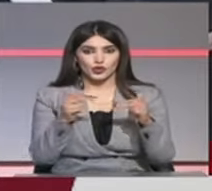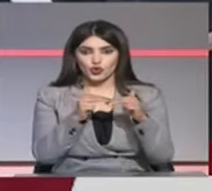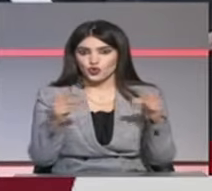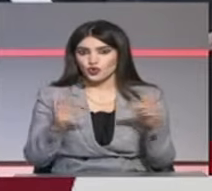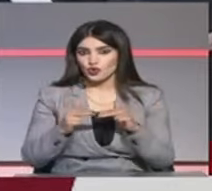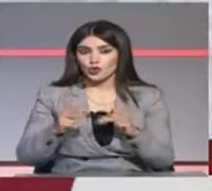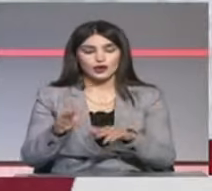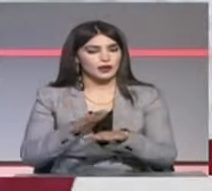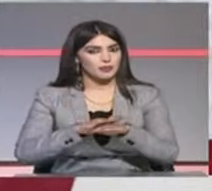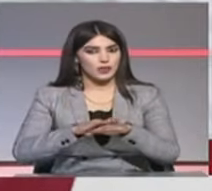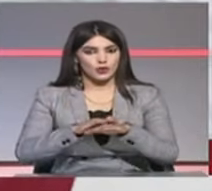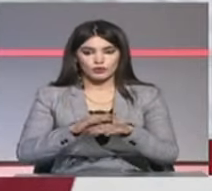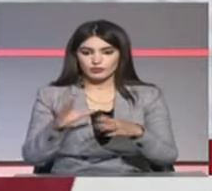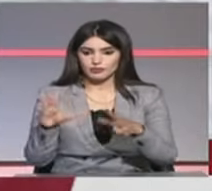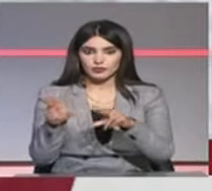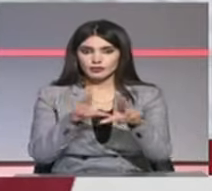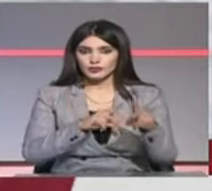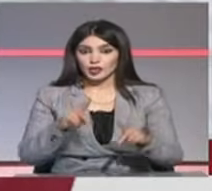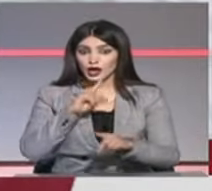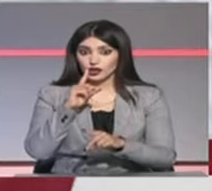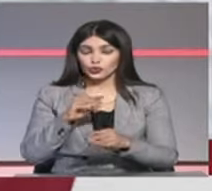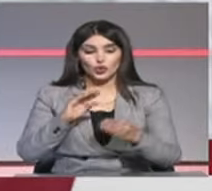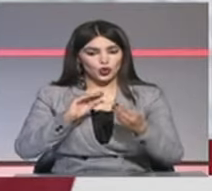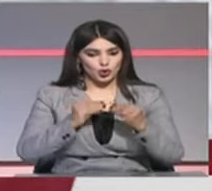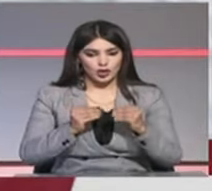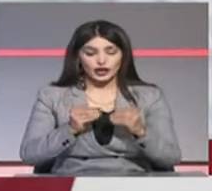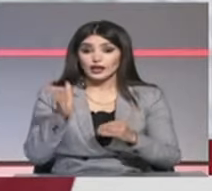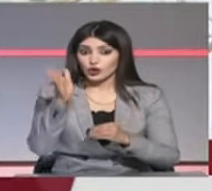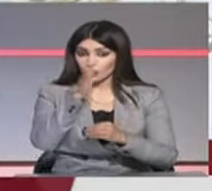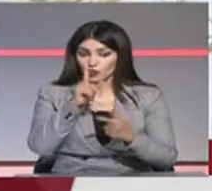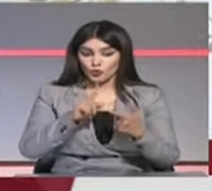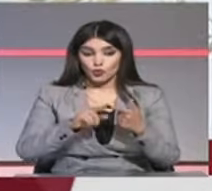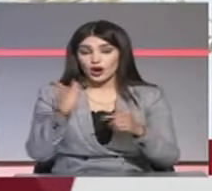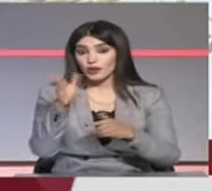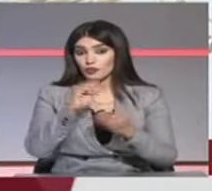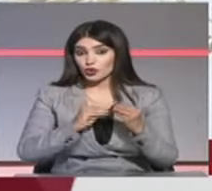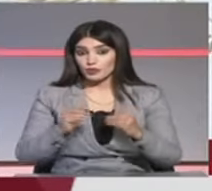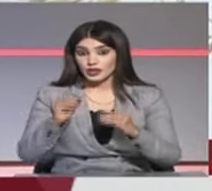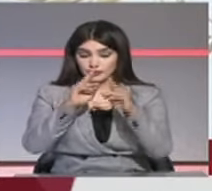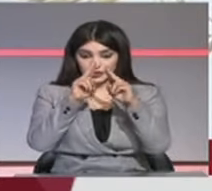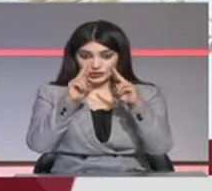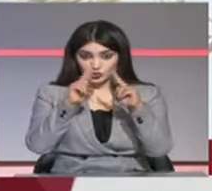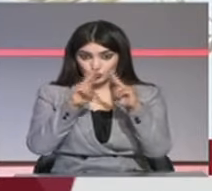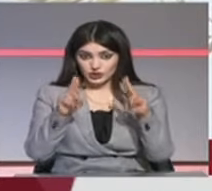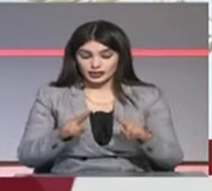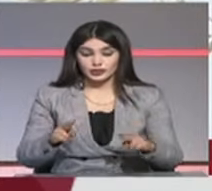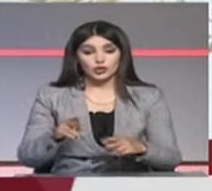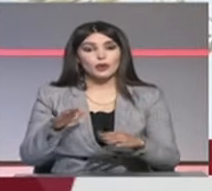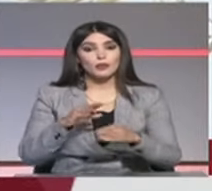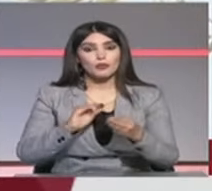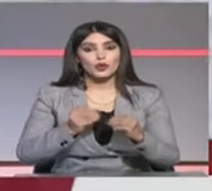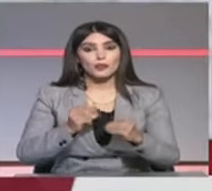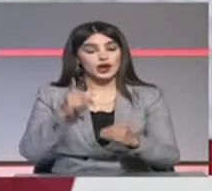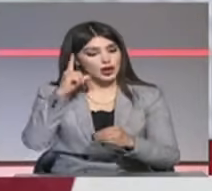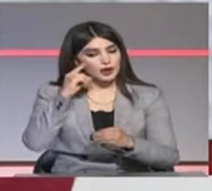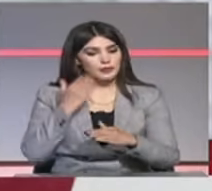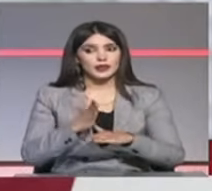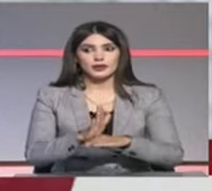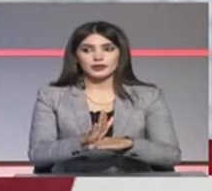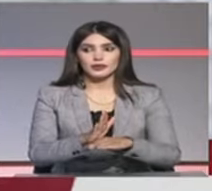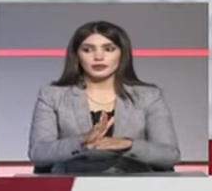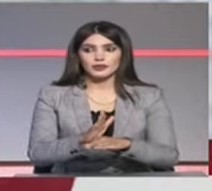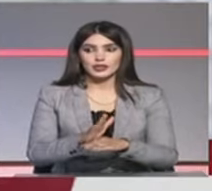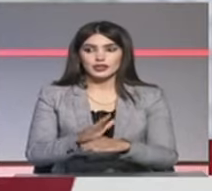الموضوعات الثنائيه او القضايا الاقليميه والدوليه الملف الليبي كان حاضرا ولا مجال